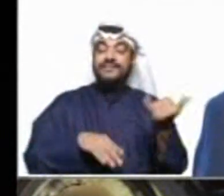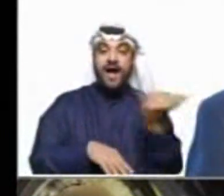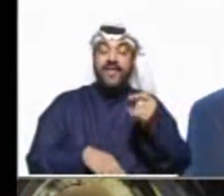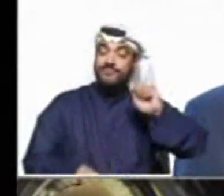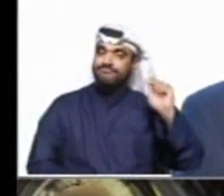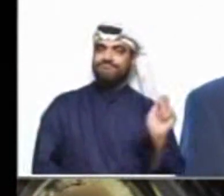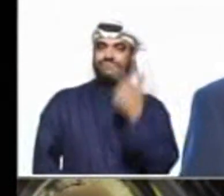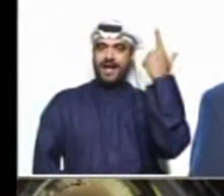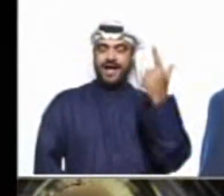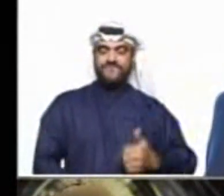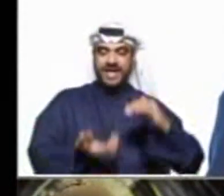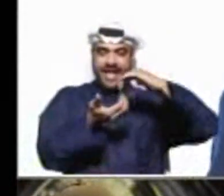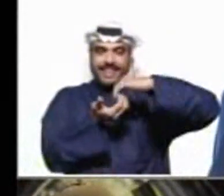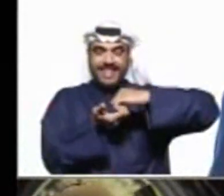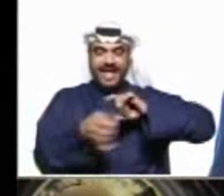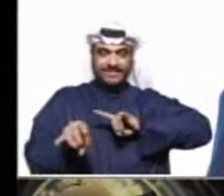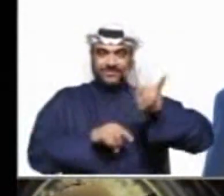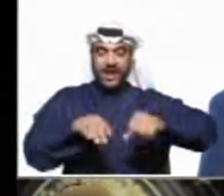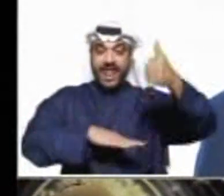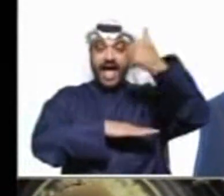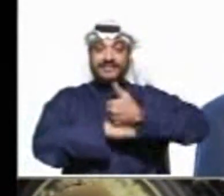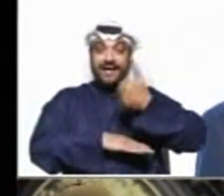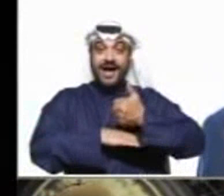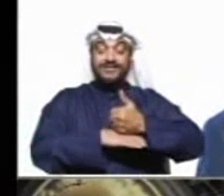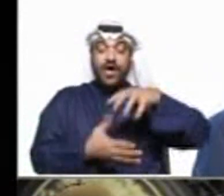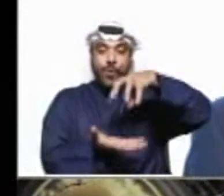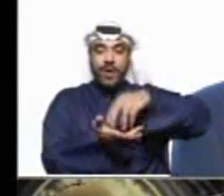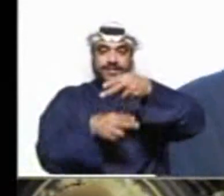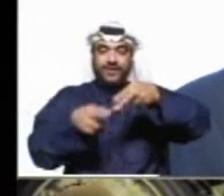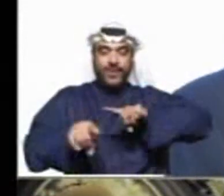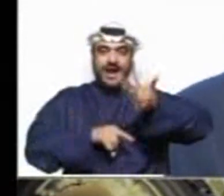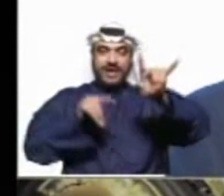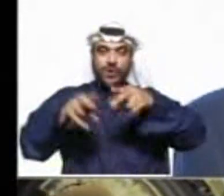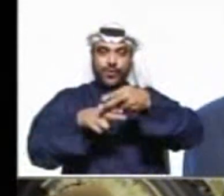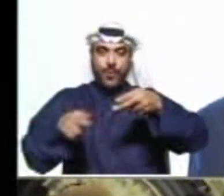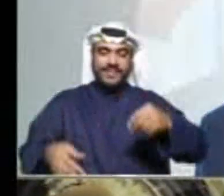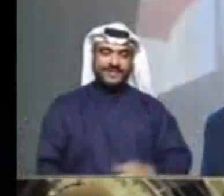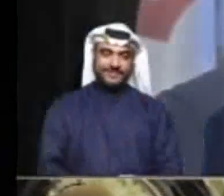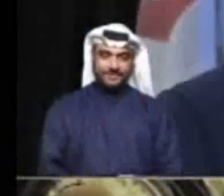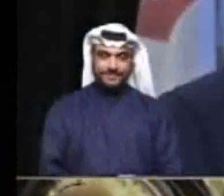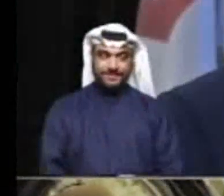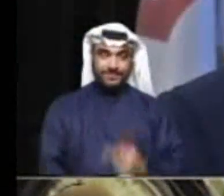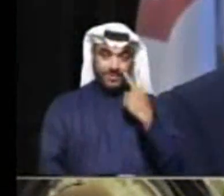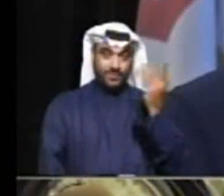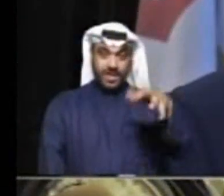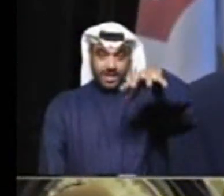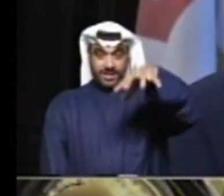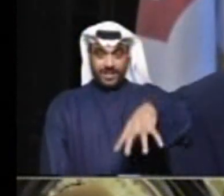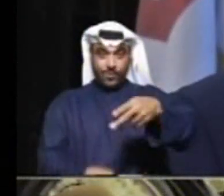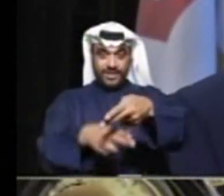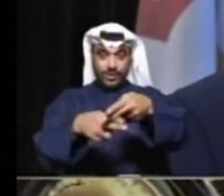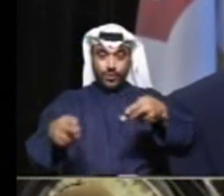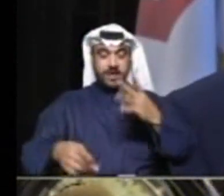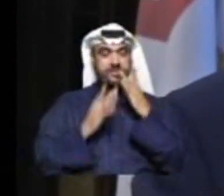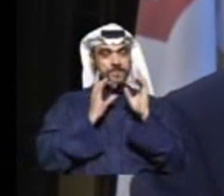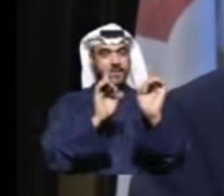المستمر بين الاتحاد الدولي للنقل الجوي والإدارة العامة للطيران المدني الكويتية. ودولة الكويت ما